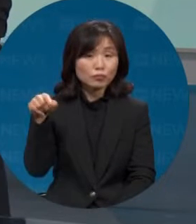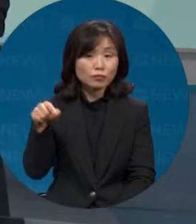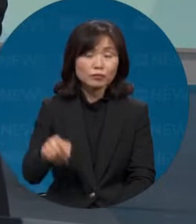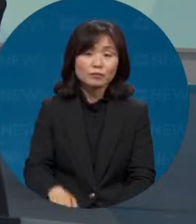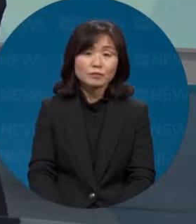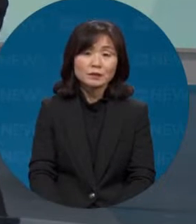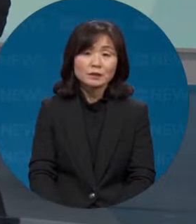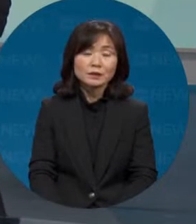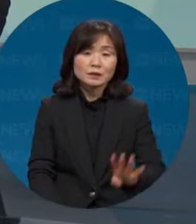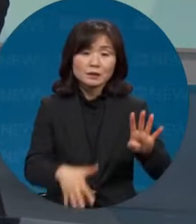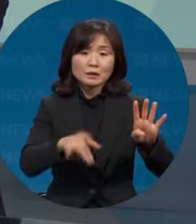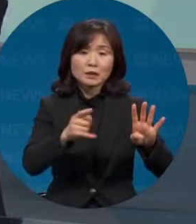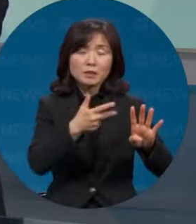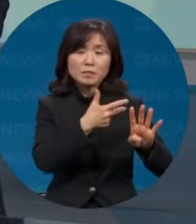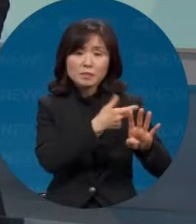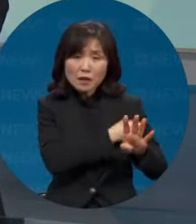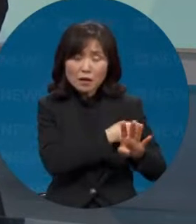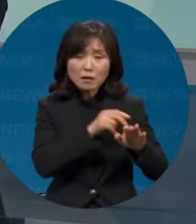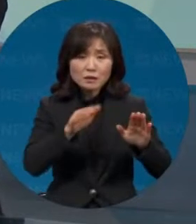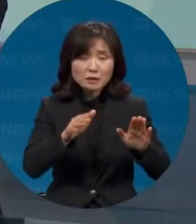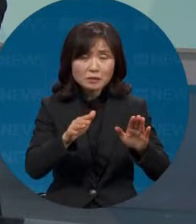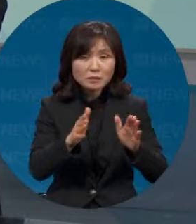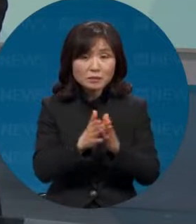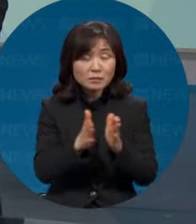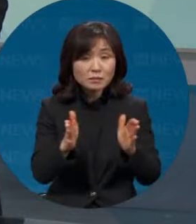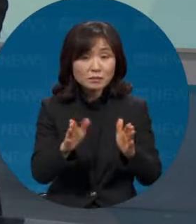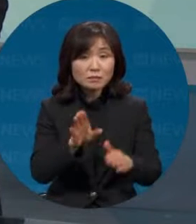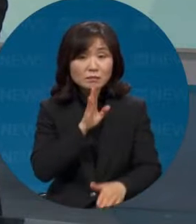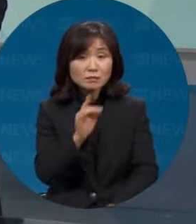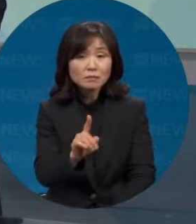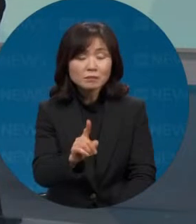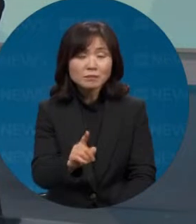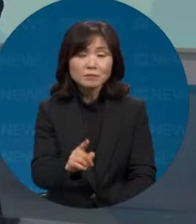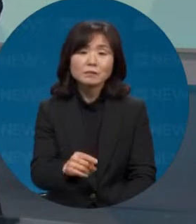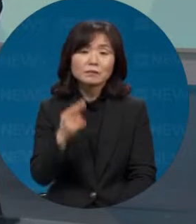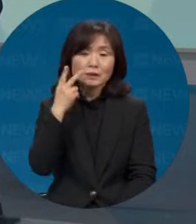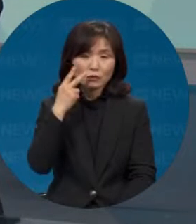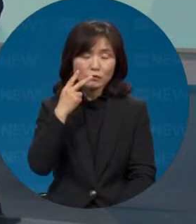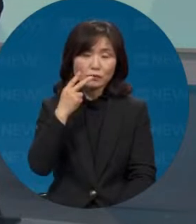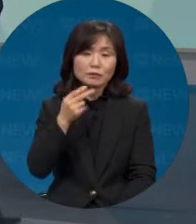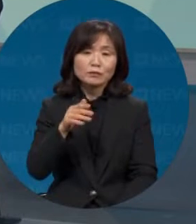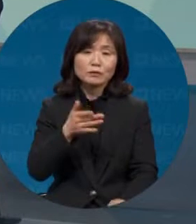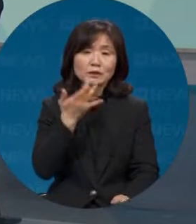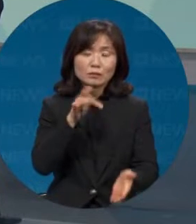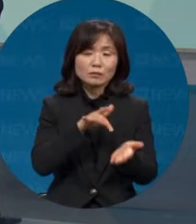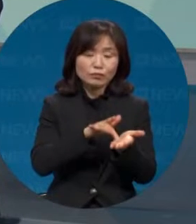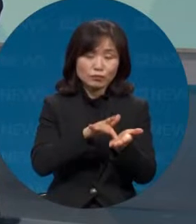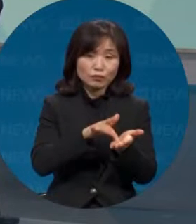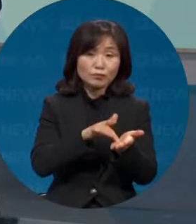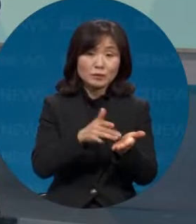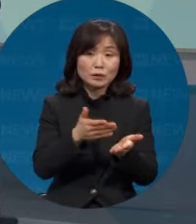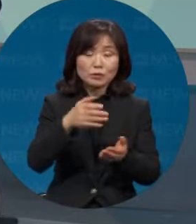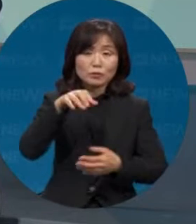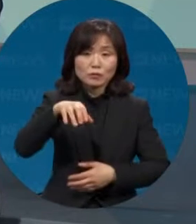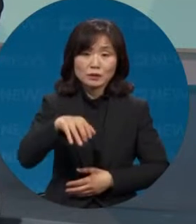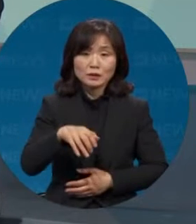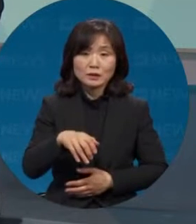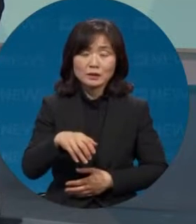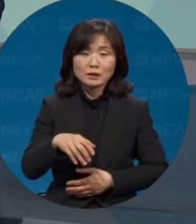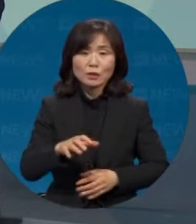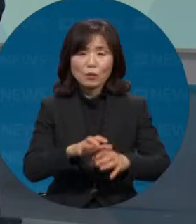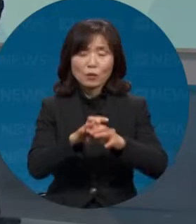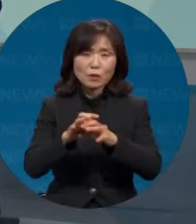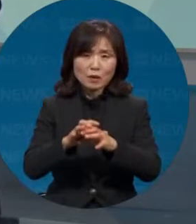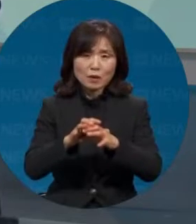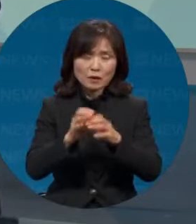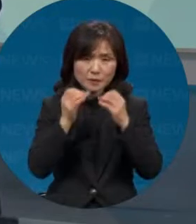4차 백신 접종이 현실화 되고 있군요 맞습니다 이 미국 식품의약국 이 신종 코로나 바이러스 에 4초 차차 접종